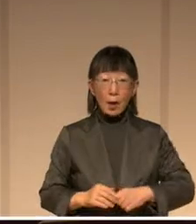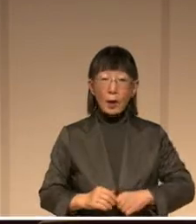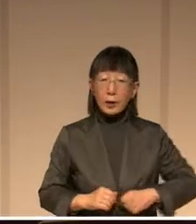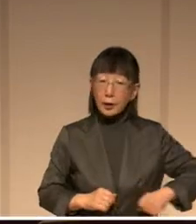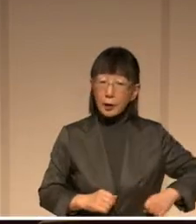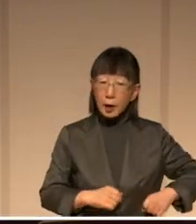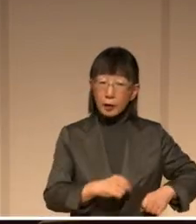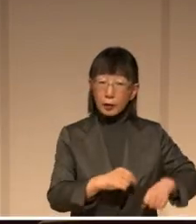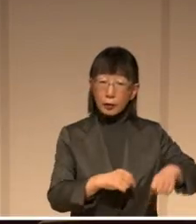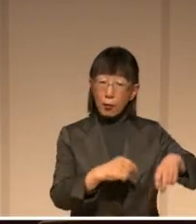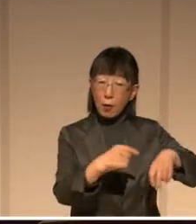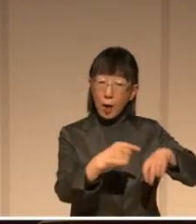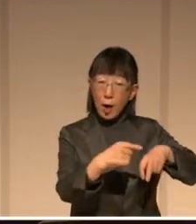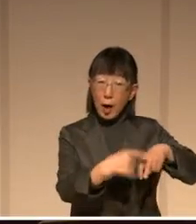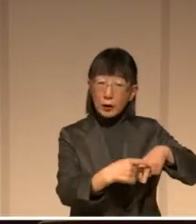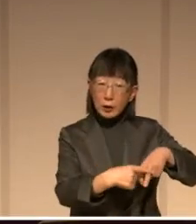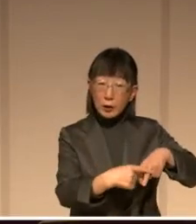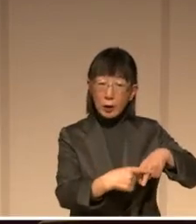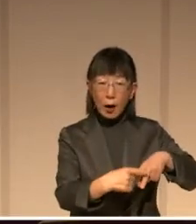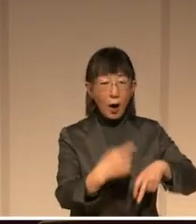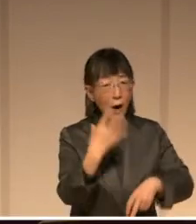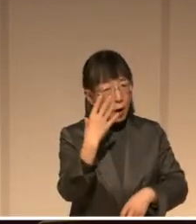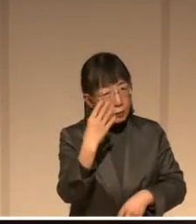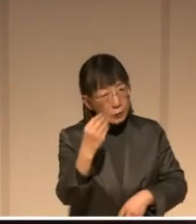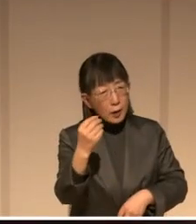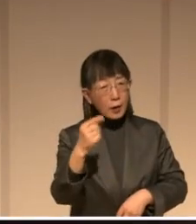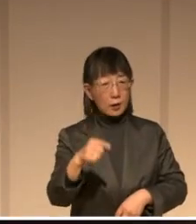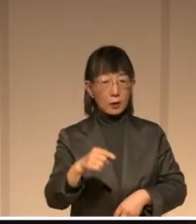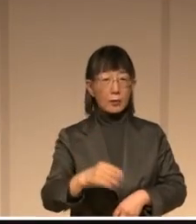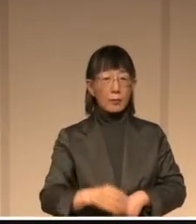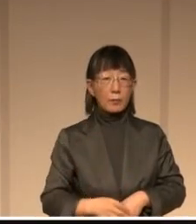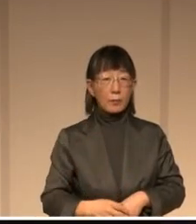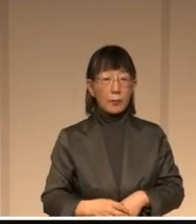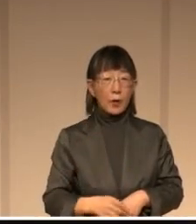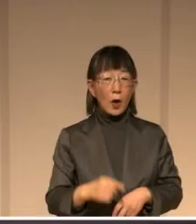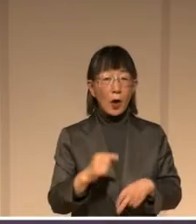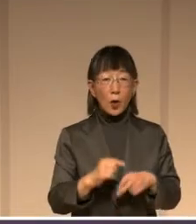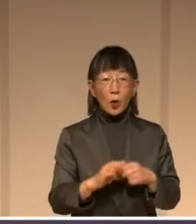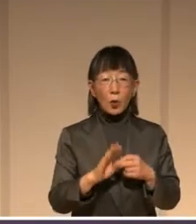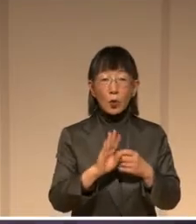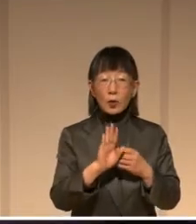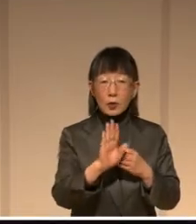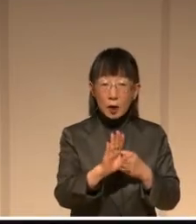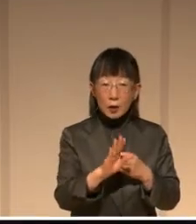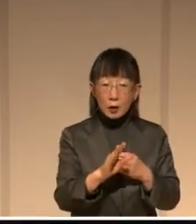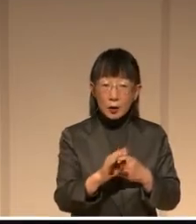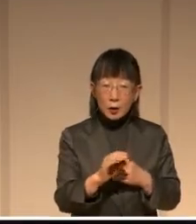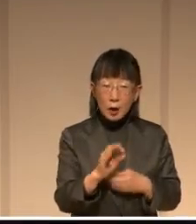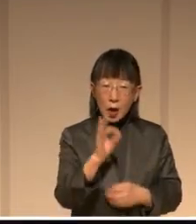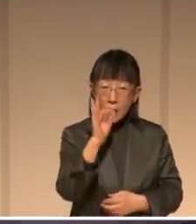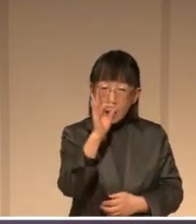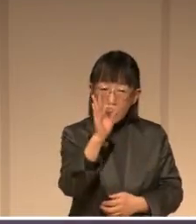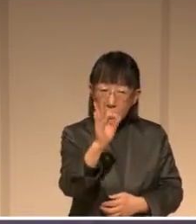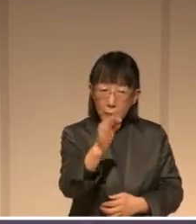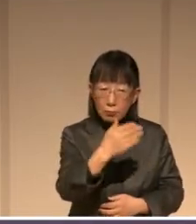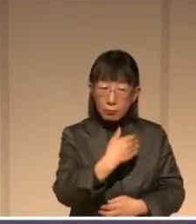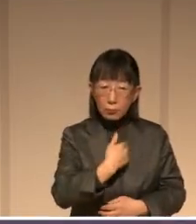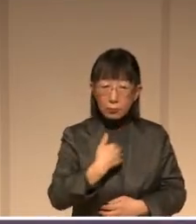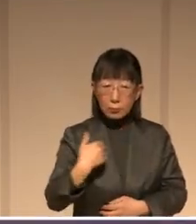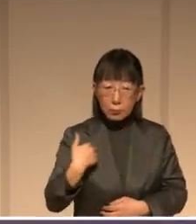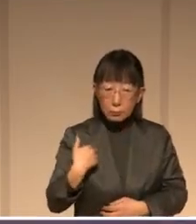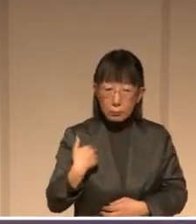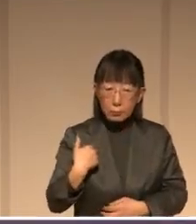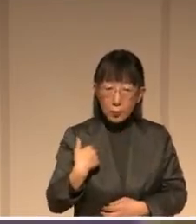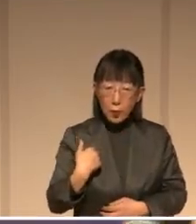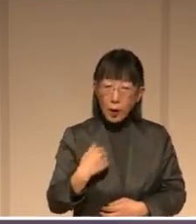っていうこの先の動きだったりこの先に何かがこう見えてくるような感じとかってこれもひっくるめて